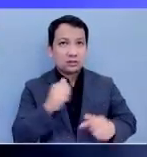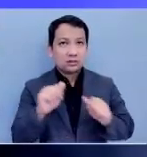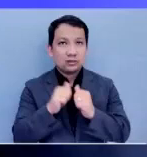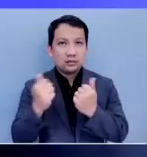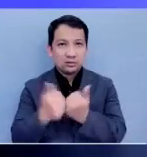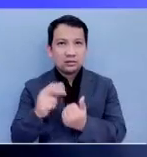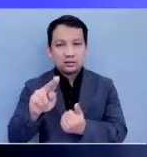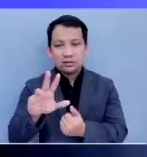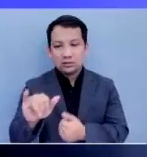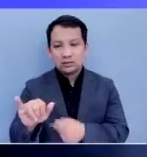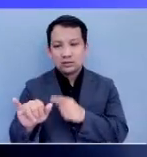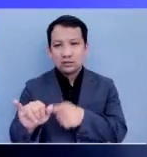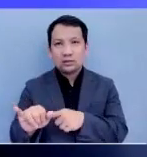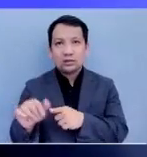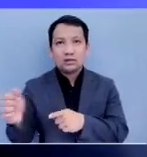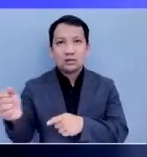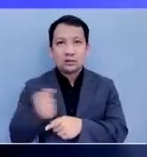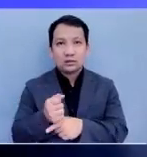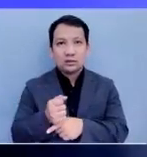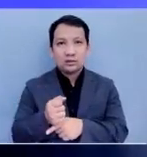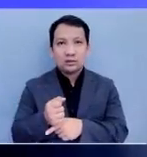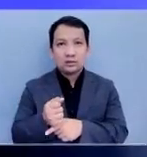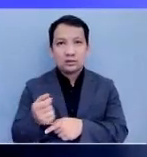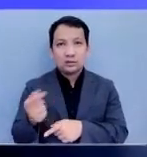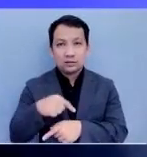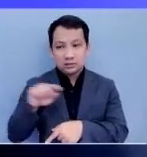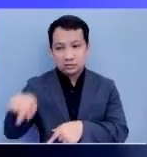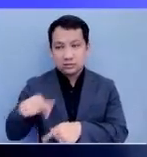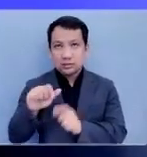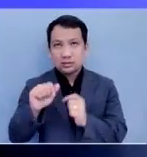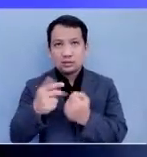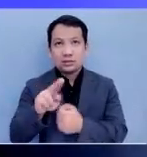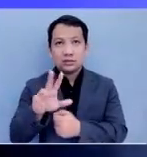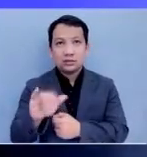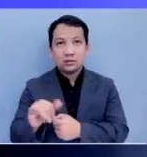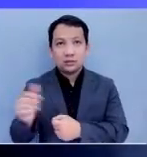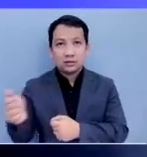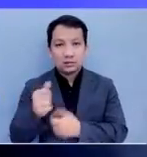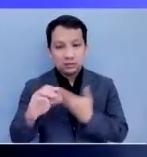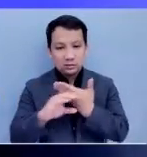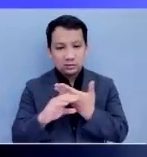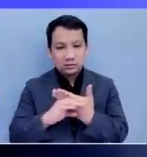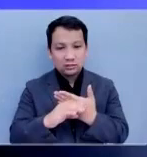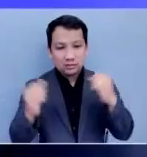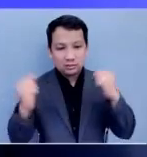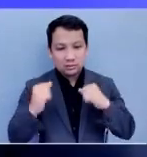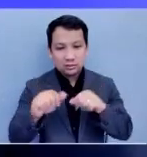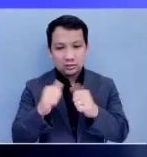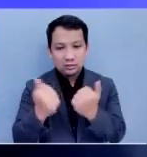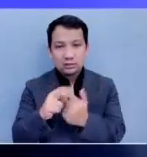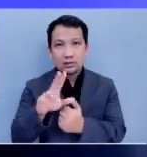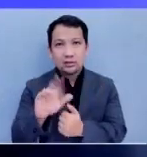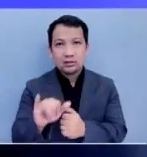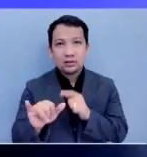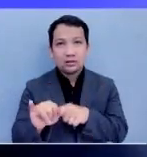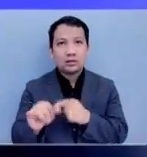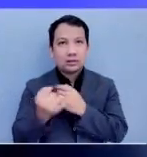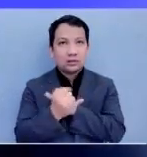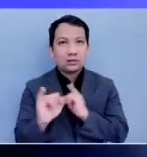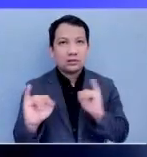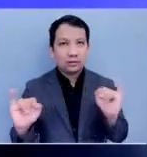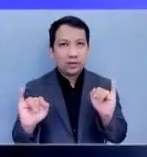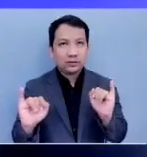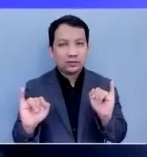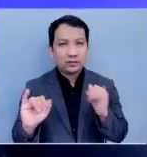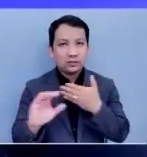guard? Yes, kasi yung security guard ay empleyado nung kanilang agency. At ang kontrata ng mall doon sa agency ay independent